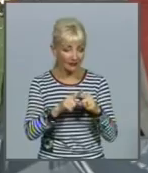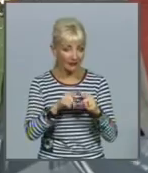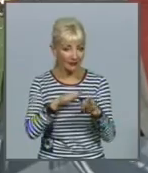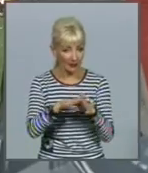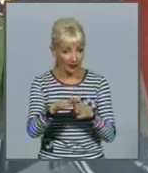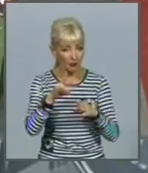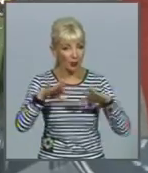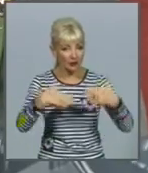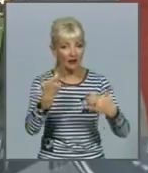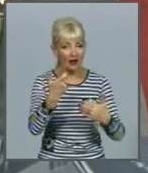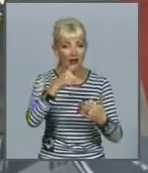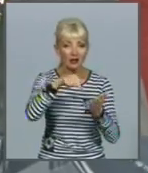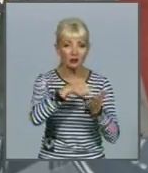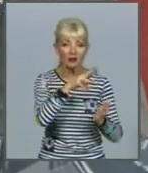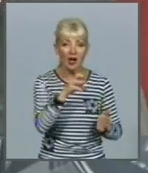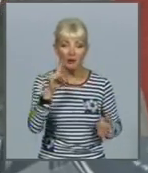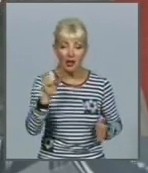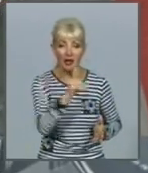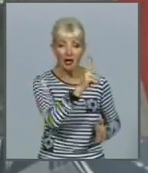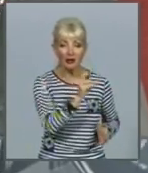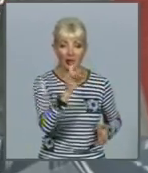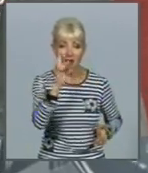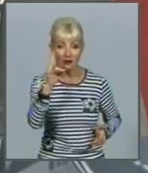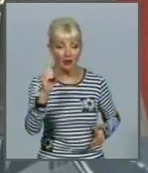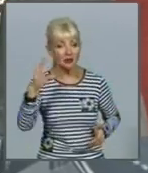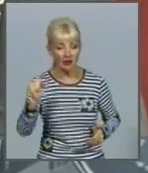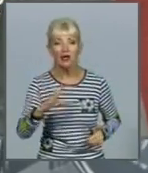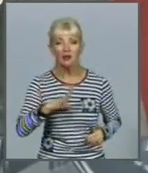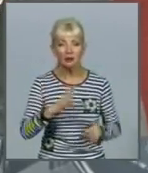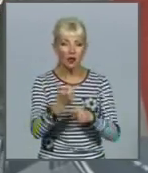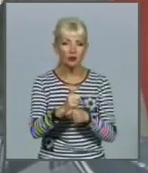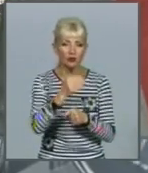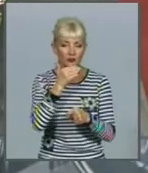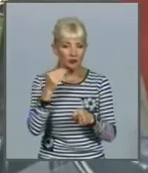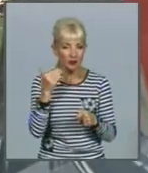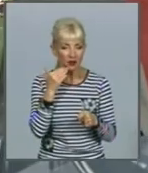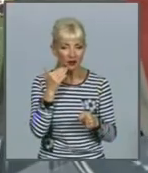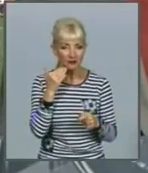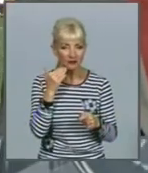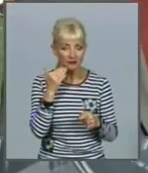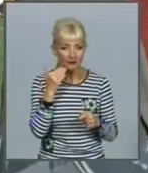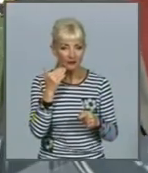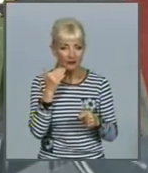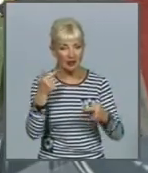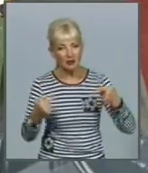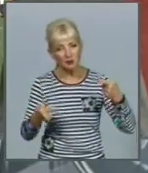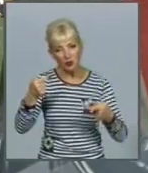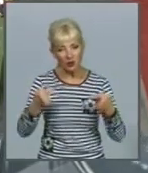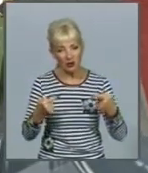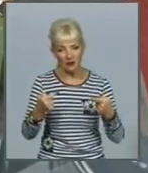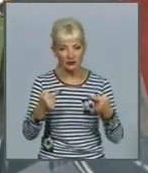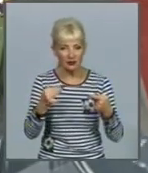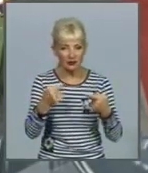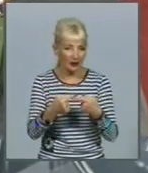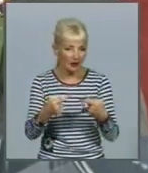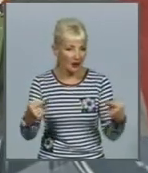Геннадія Адольфовича Кернеса, то було багато, звісно, вокруг неї різних кривотолків. Але хочу сказати,